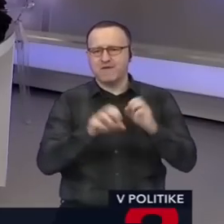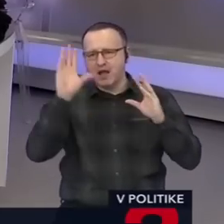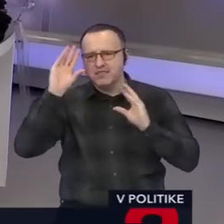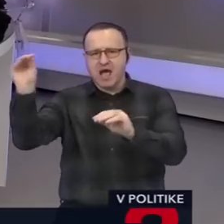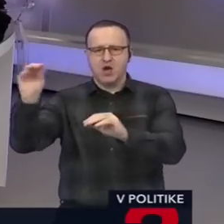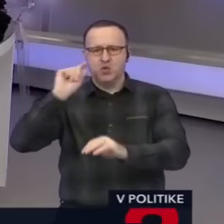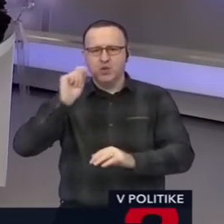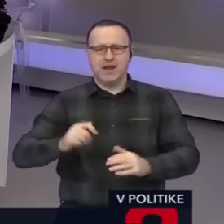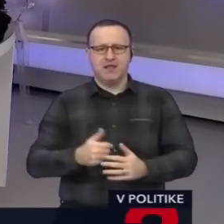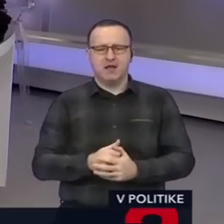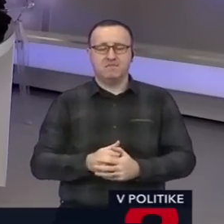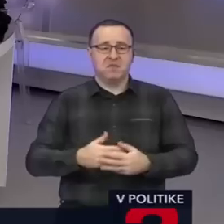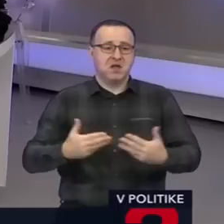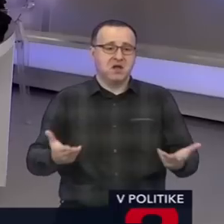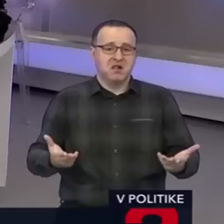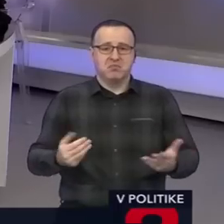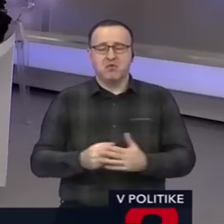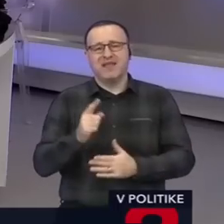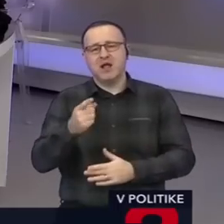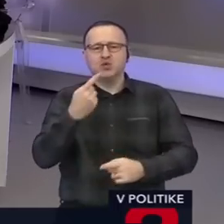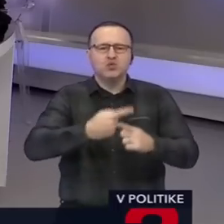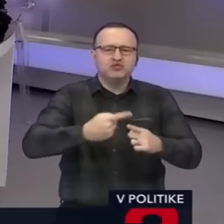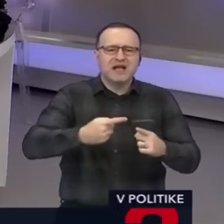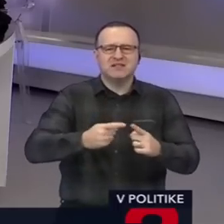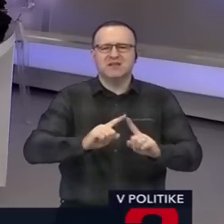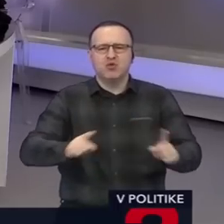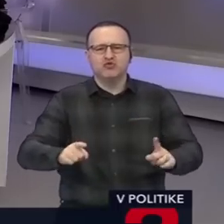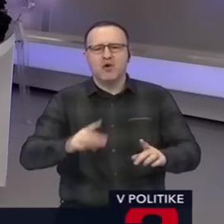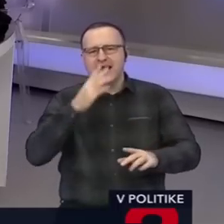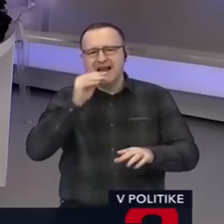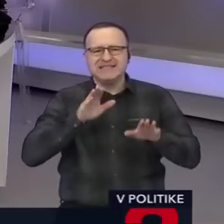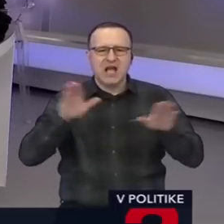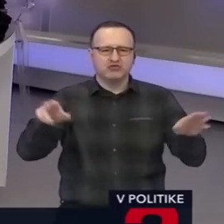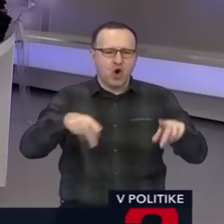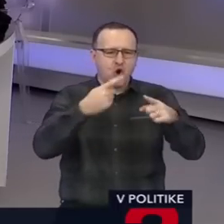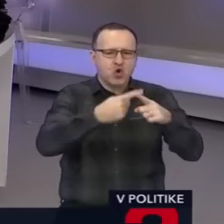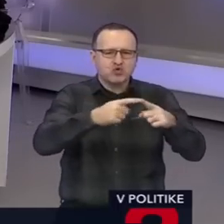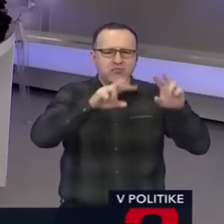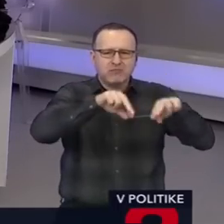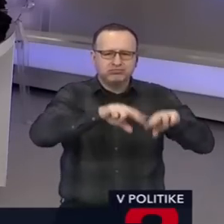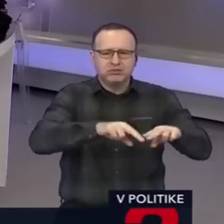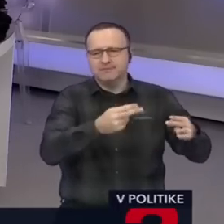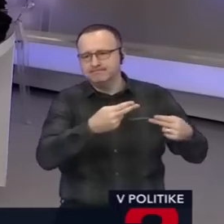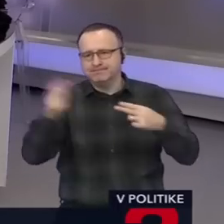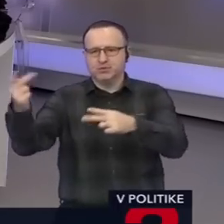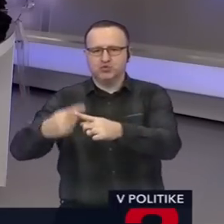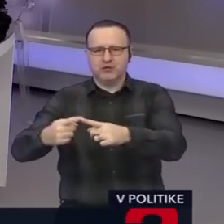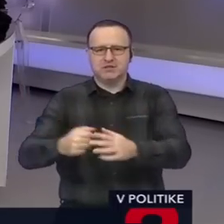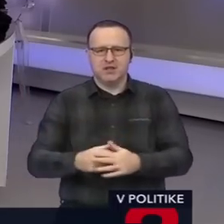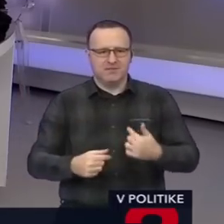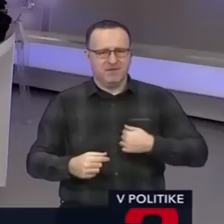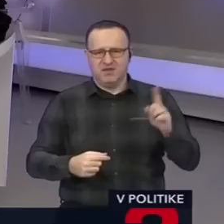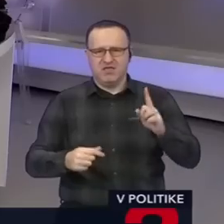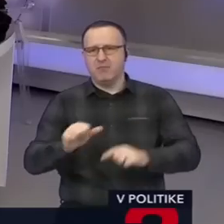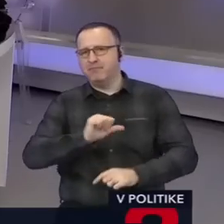dali zásadné náhradné diely, niektoré možno rozobrali lietadla, ktoré mali a poslali to ako náhradné diely. Zďaleka nie sme prví a je